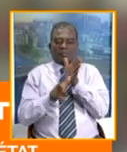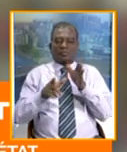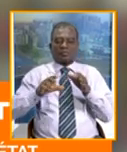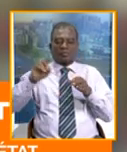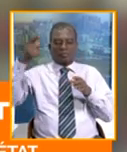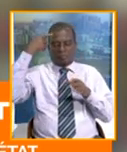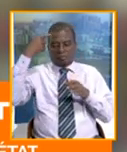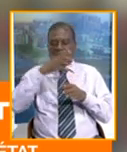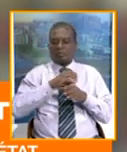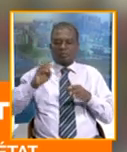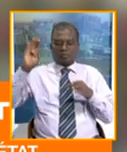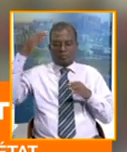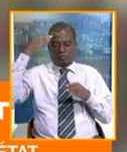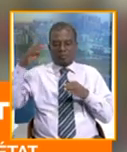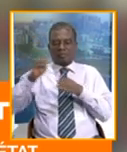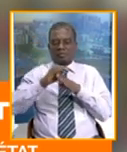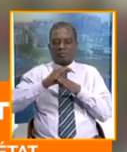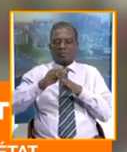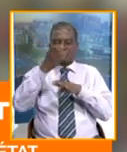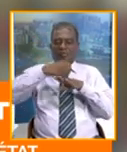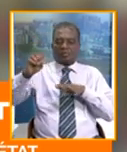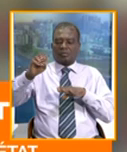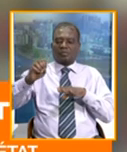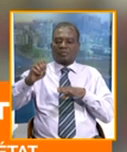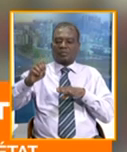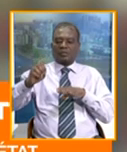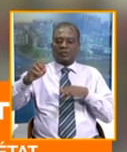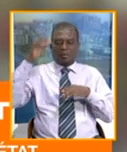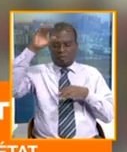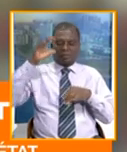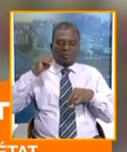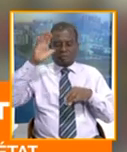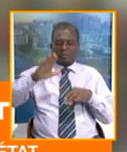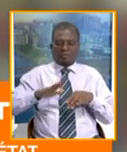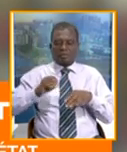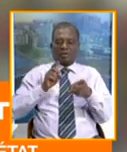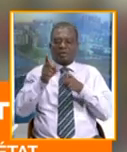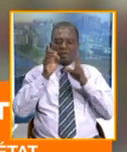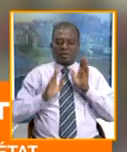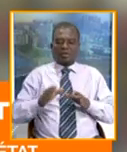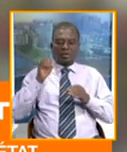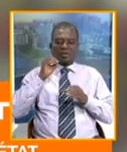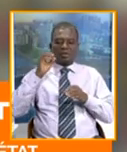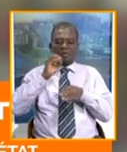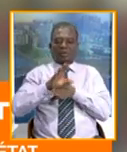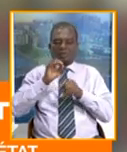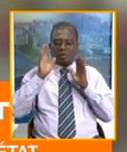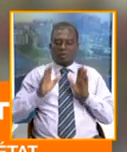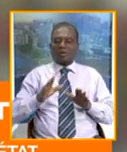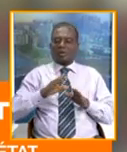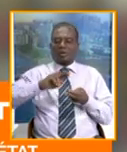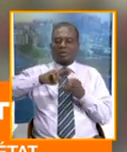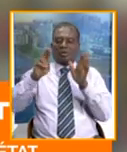général du ministère des Affaires étrangères, Mesdames et Messieurs les directeurs, conseillers et conseillers techniques à la présidence de la République,